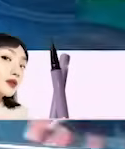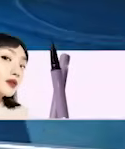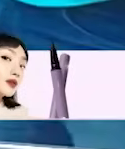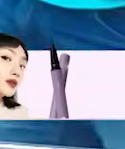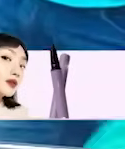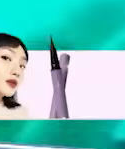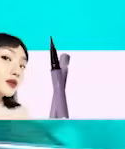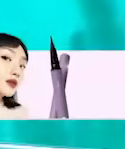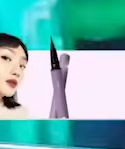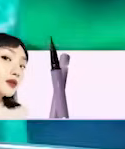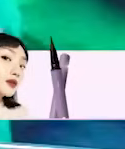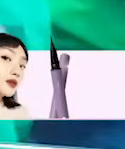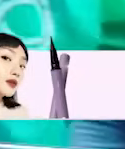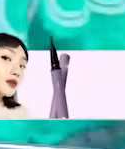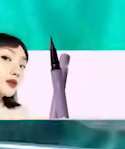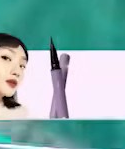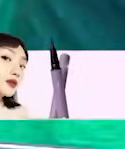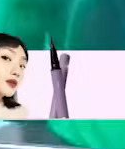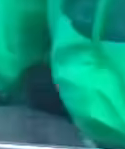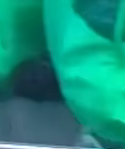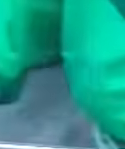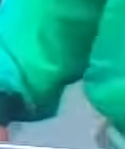mendapatkan respon dari Kominfo.